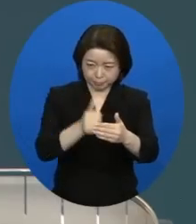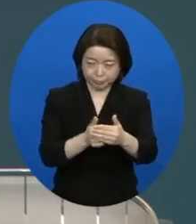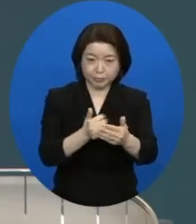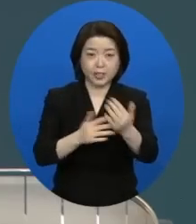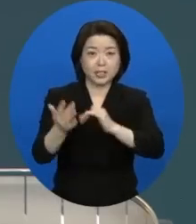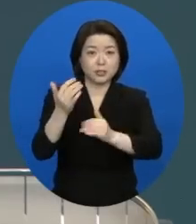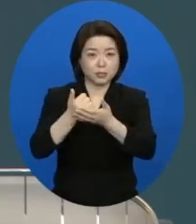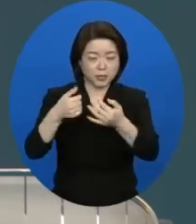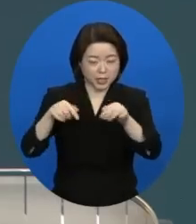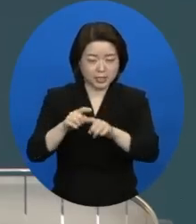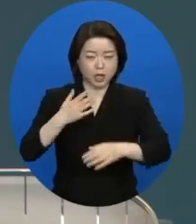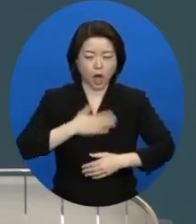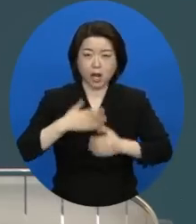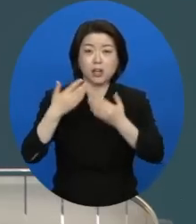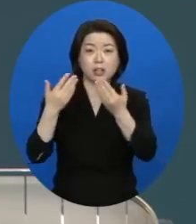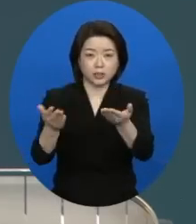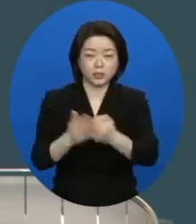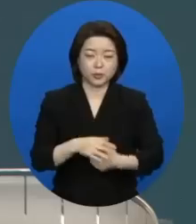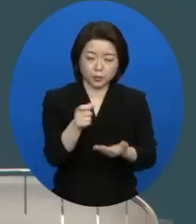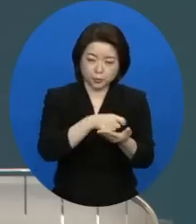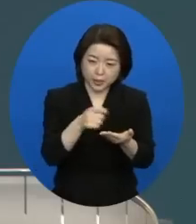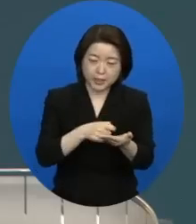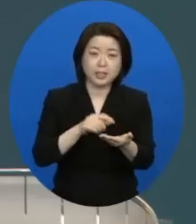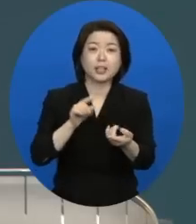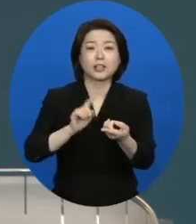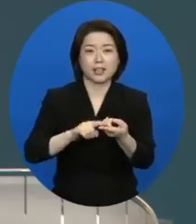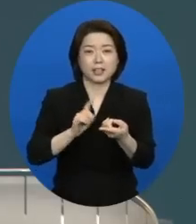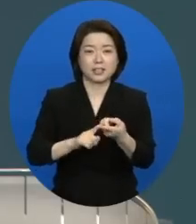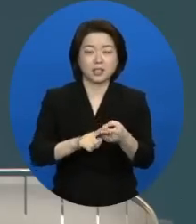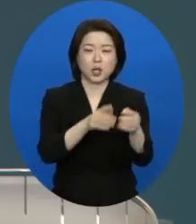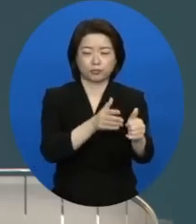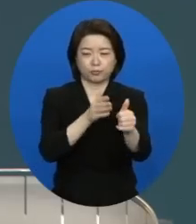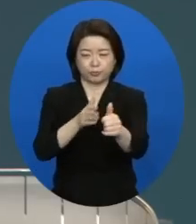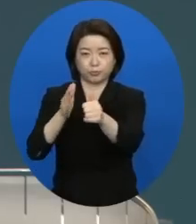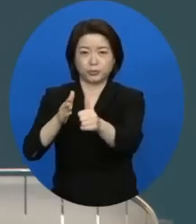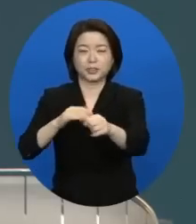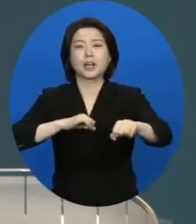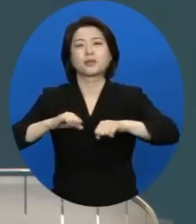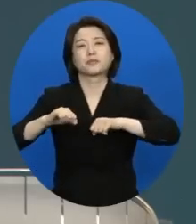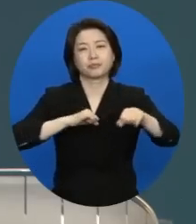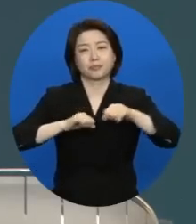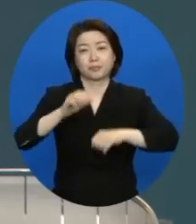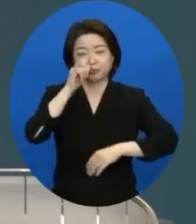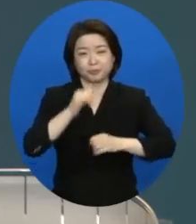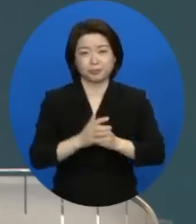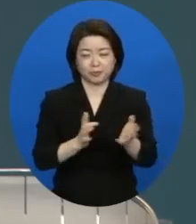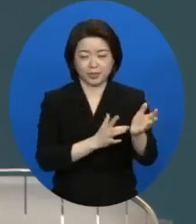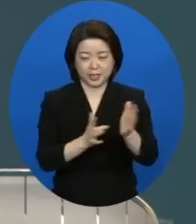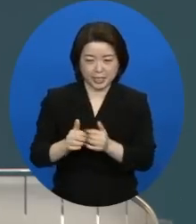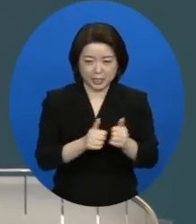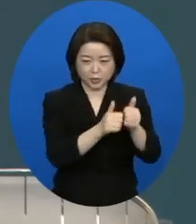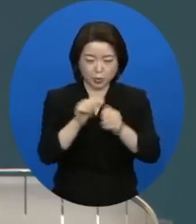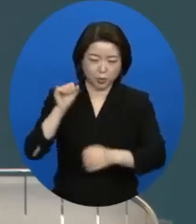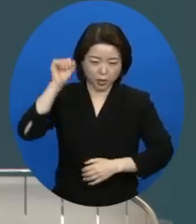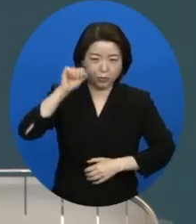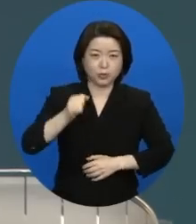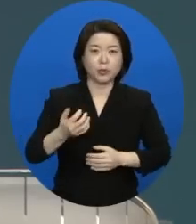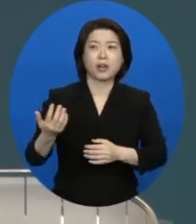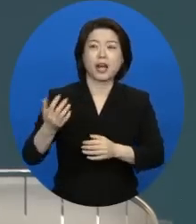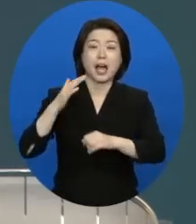알리고 또 일기 쓰는 것에 대해서 권하는 일을 합니다. 예수동행운동 사역을 하는